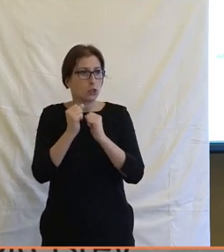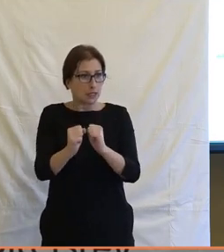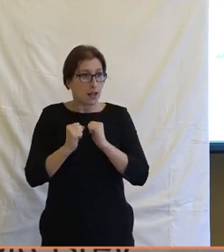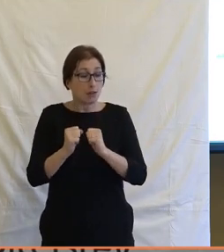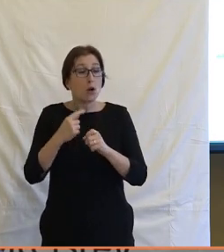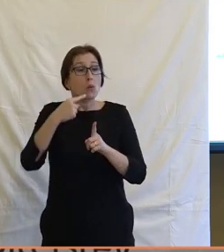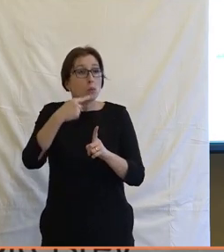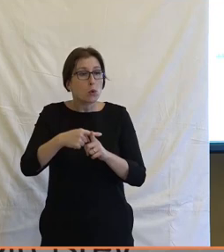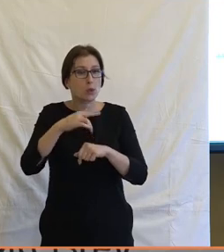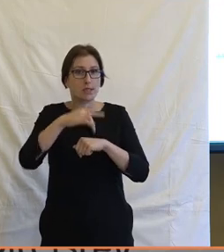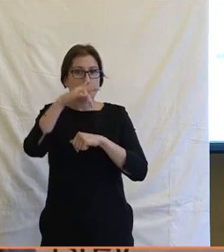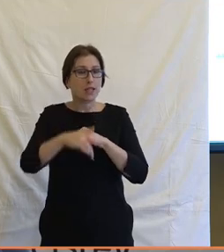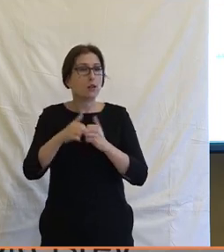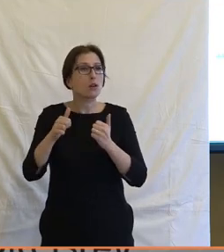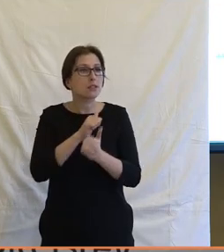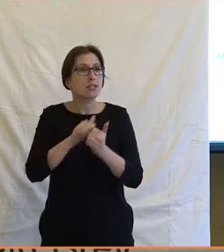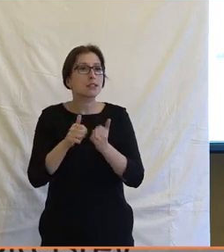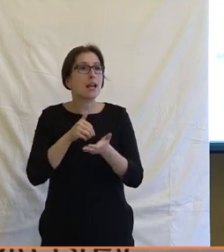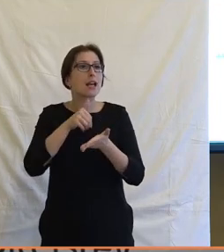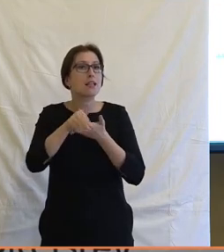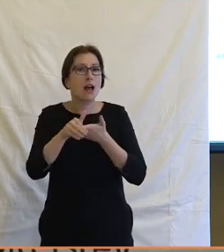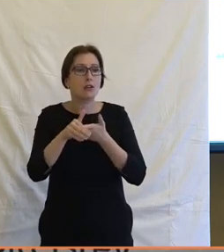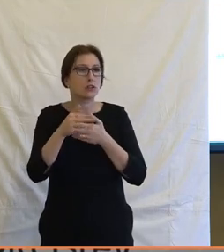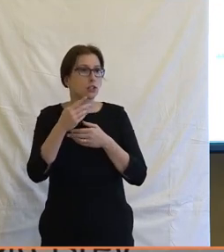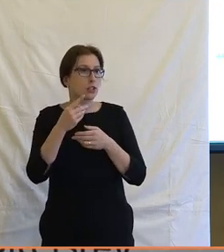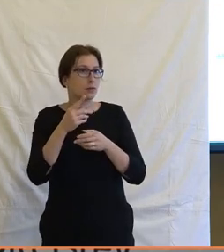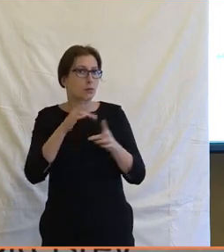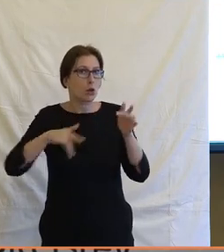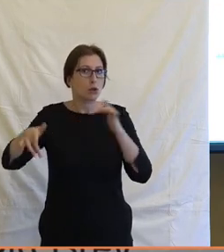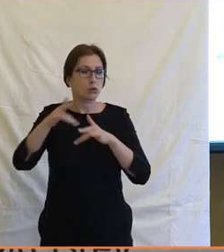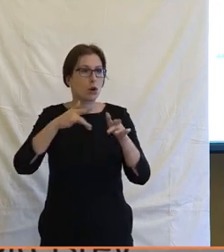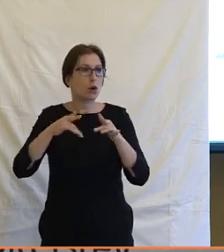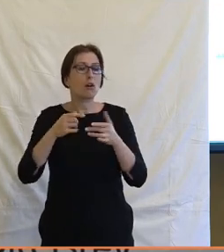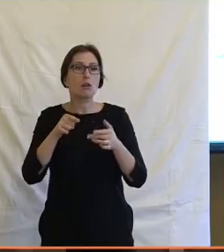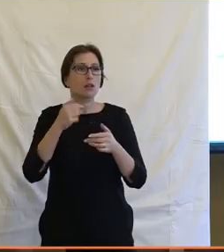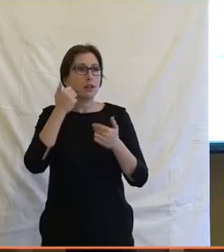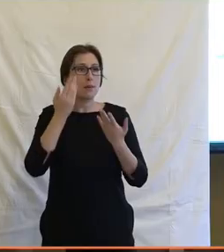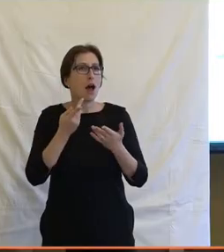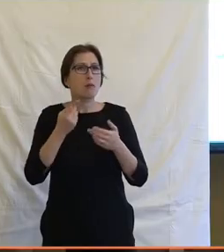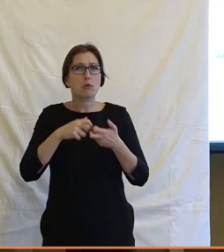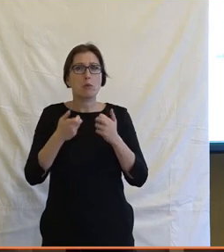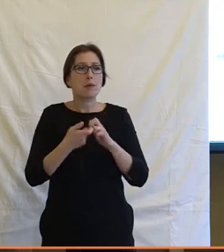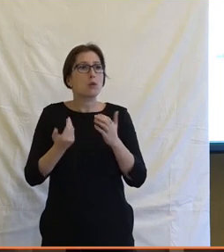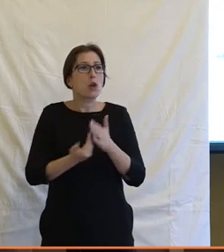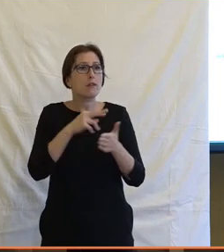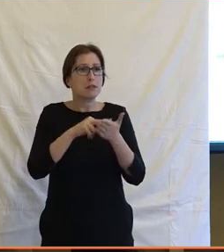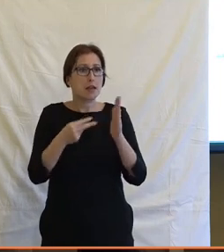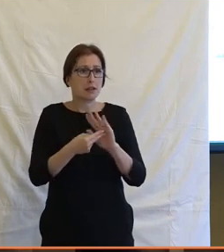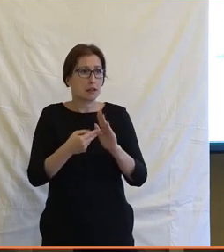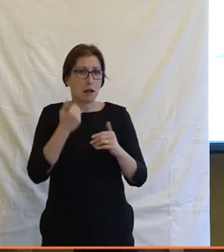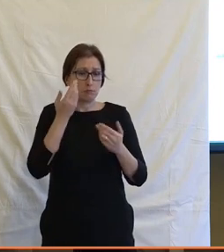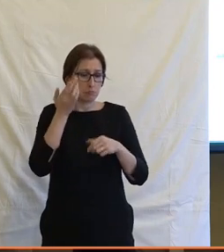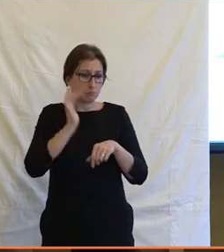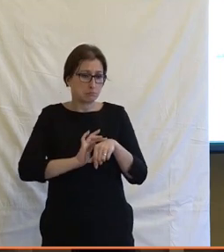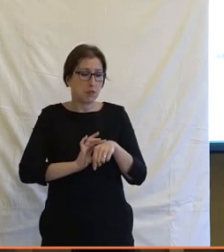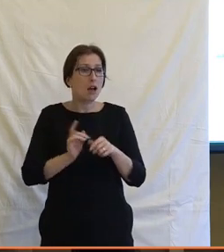se dostávají vlastně se do nějaké další dimenze, oni nemají ani tak velký problém s tím, že jsou to nové technologie. Hned vysvětlím proč,